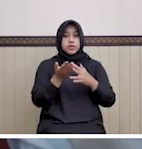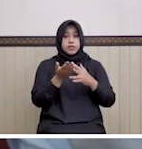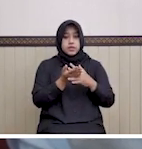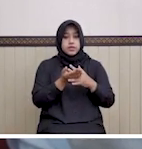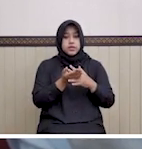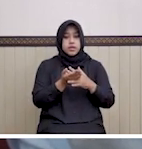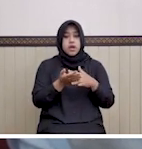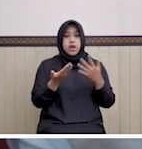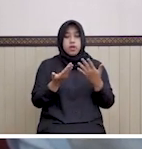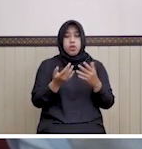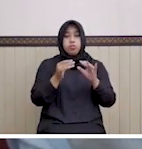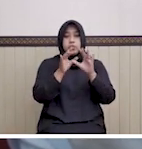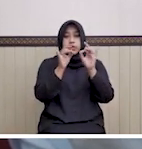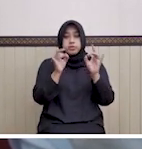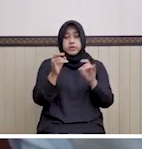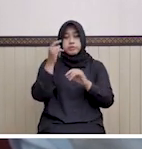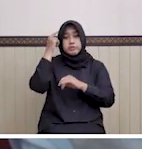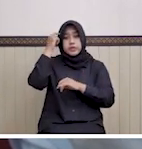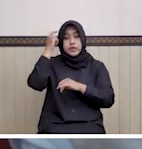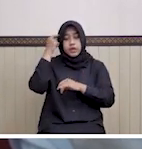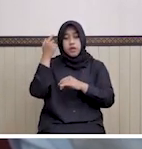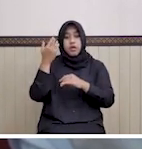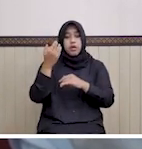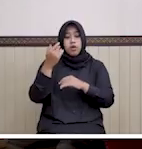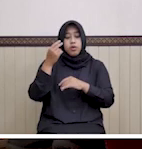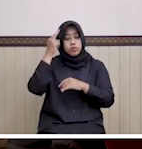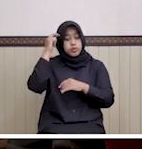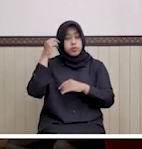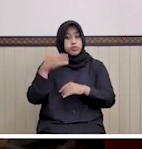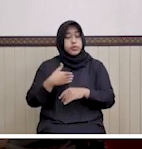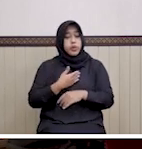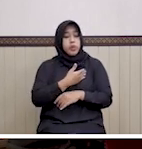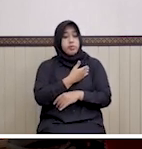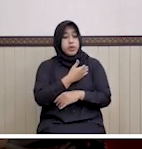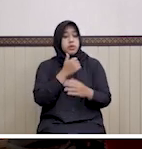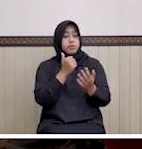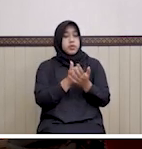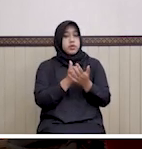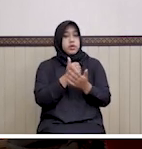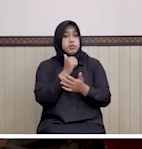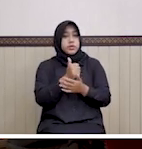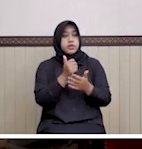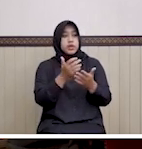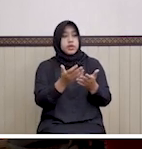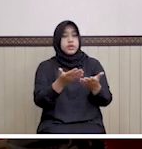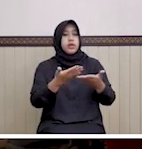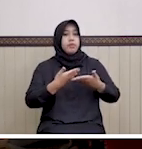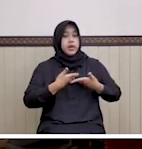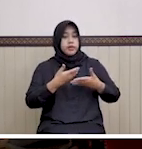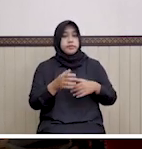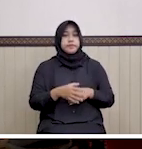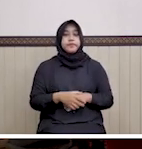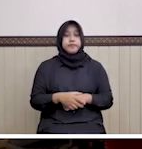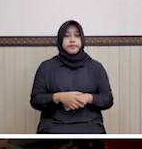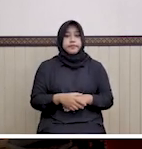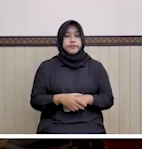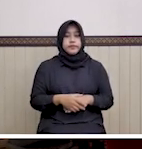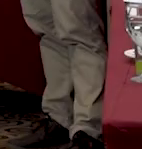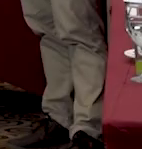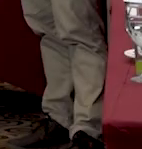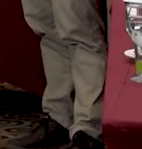atau berbagai hal yang kiranya untuk saksi atau korban itu bisa dilihat dapatkan seperti itu